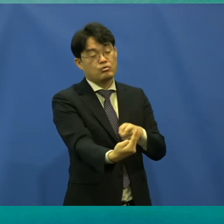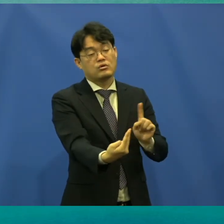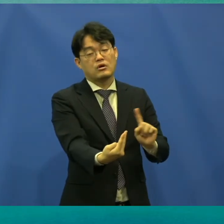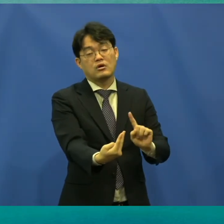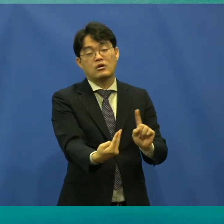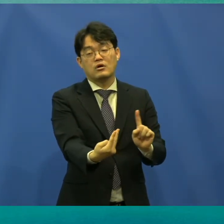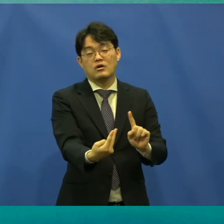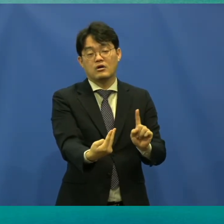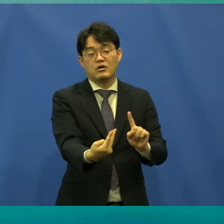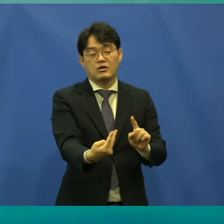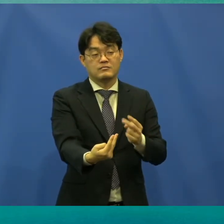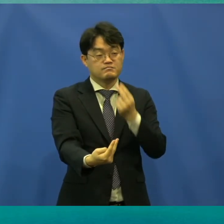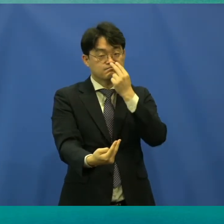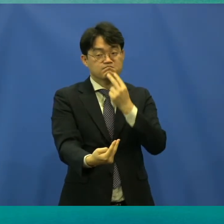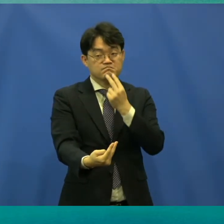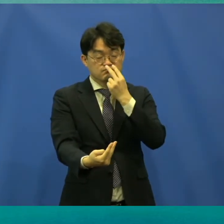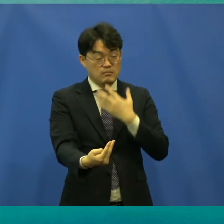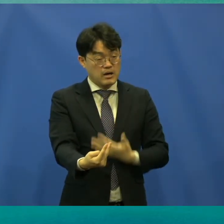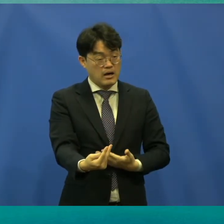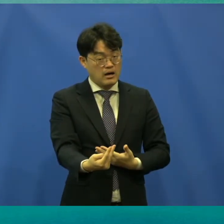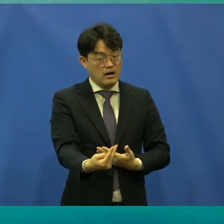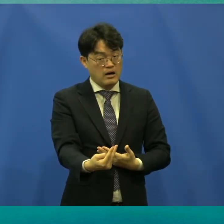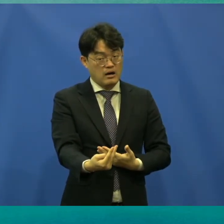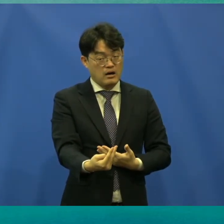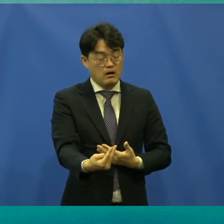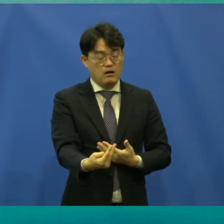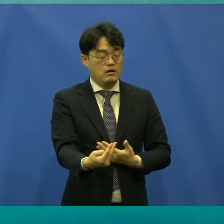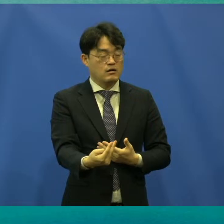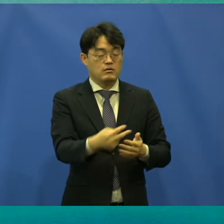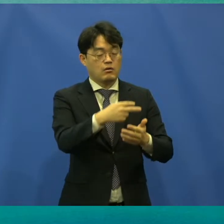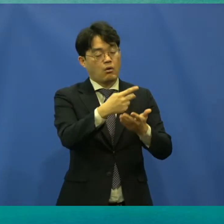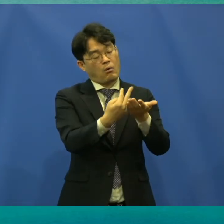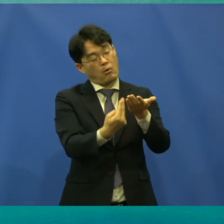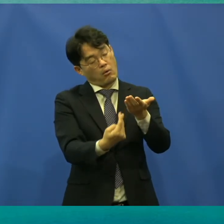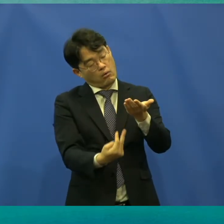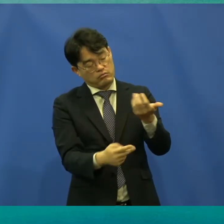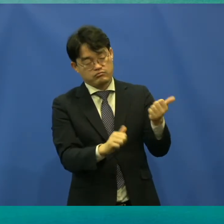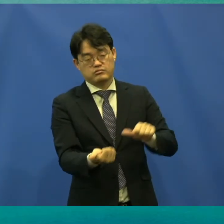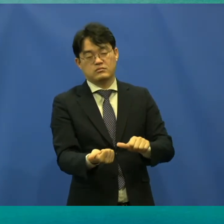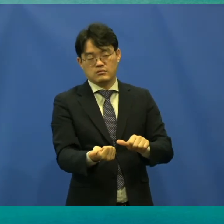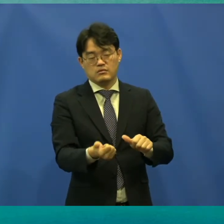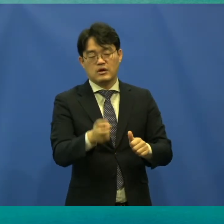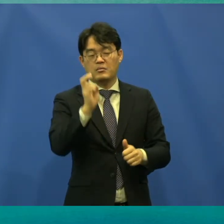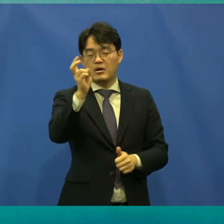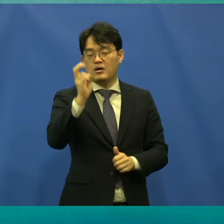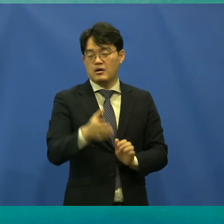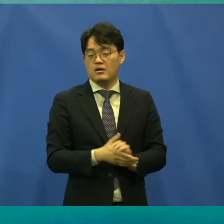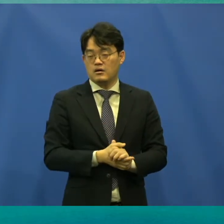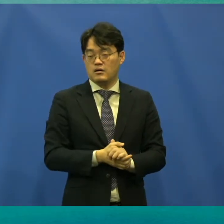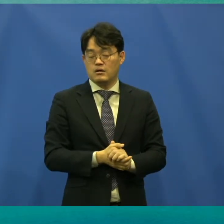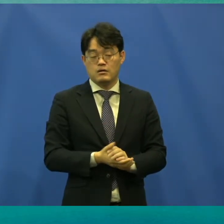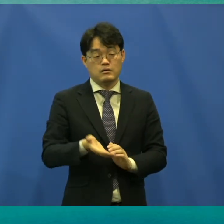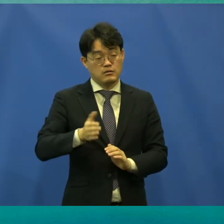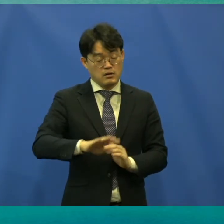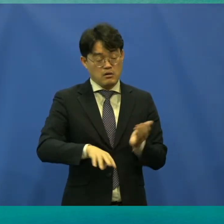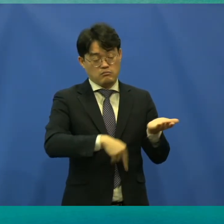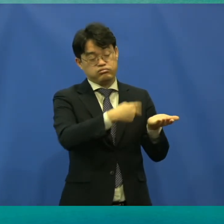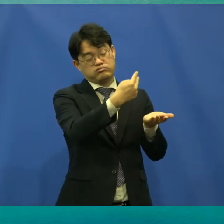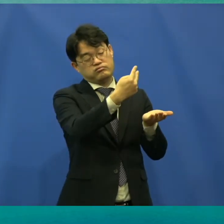생존율 제로. 생존율 제로. 바다에 던져주는 순간 근데 무슨 일이